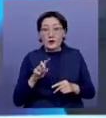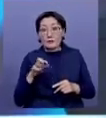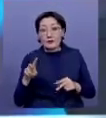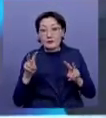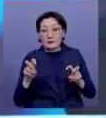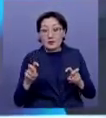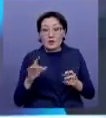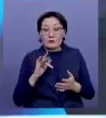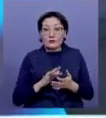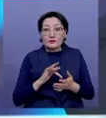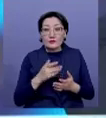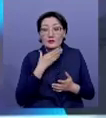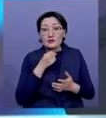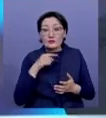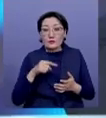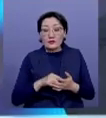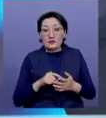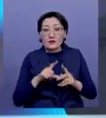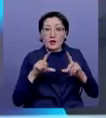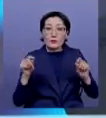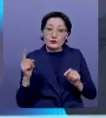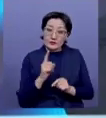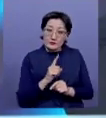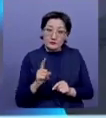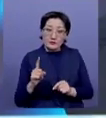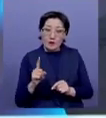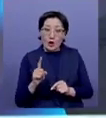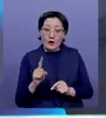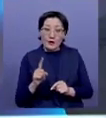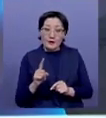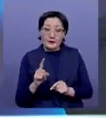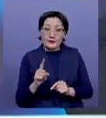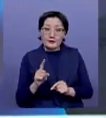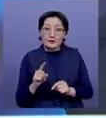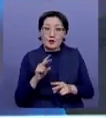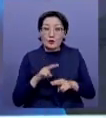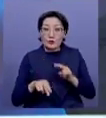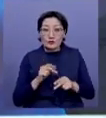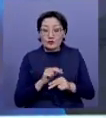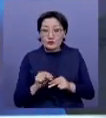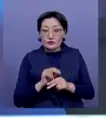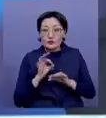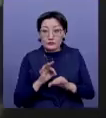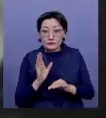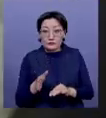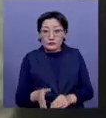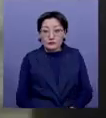атындағы жаңа орталық Семей қаласындағы музейге жаңағы құрылыс жұмыстары да жүргізілетін болады.